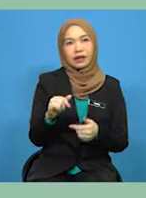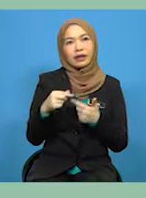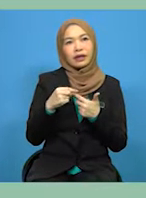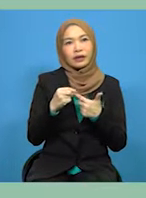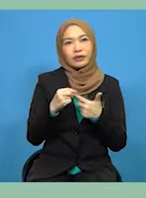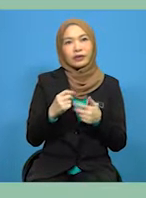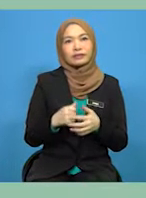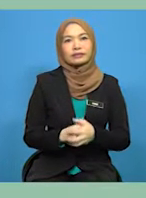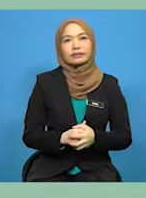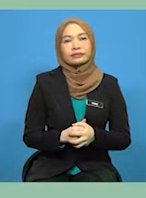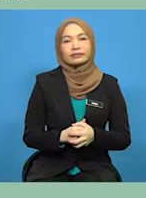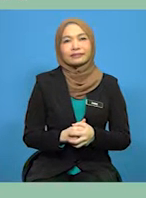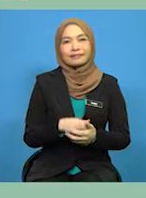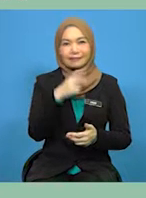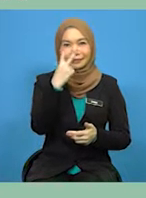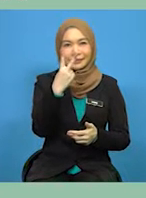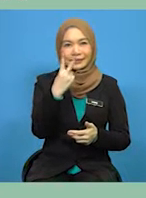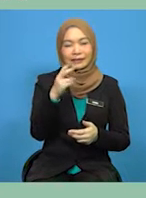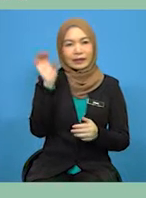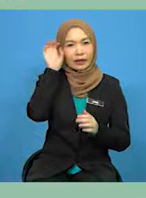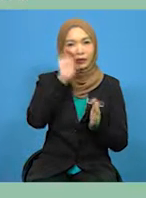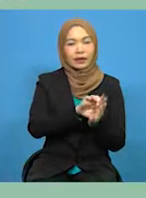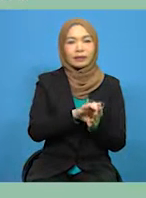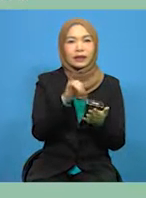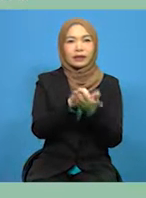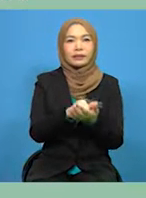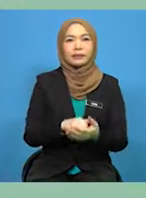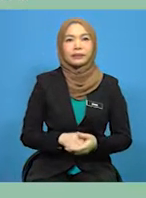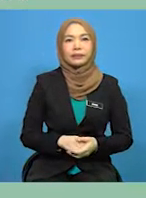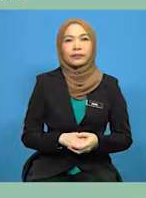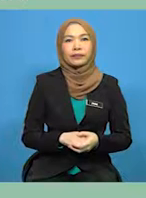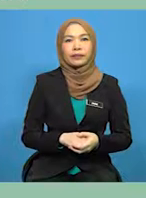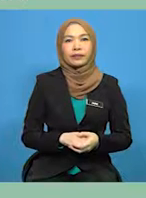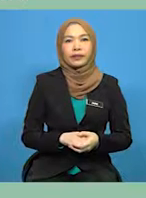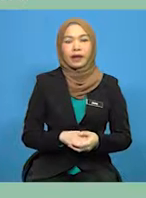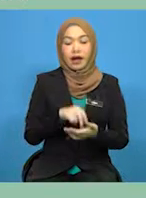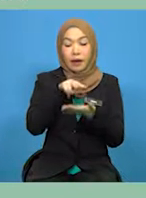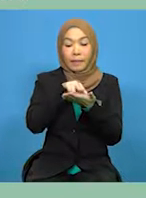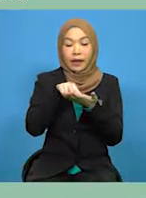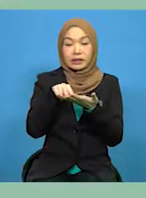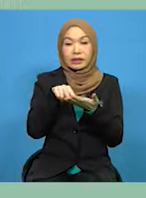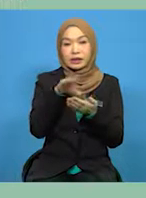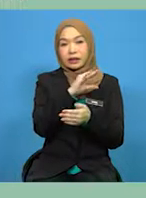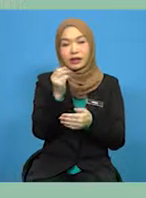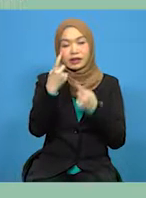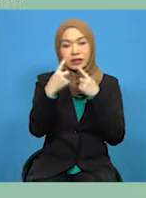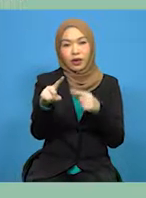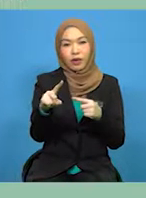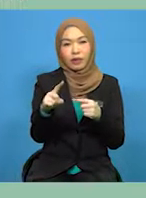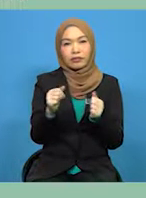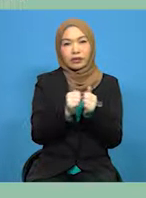kedua. Sila lihat paparan ini. Baca soalan dengan